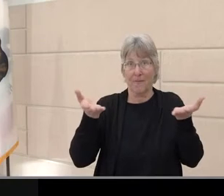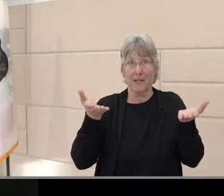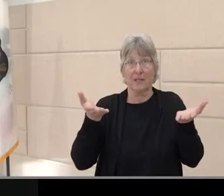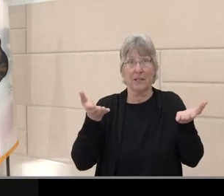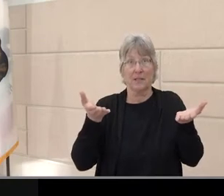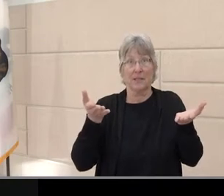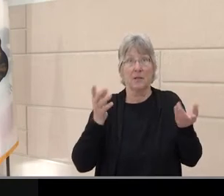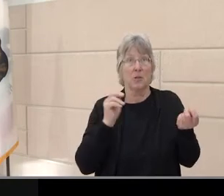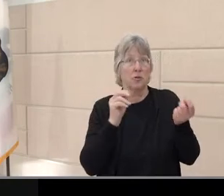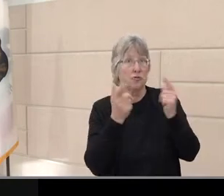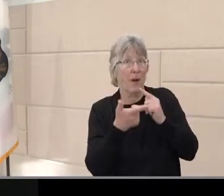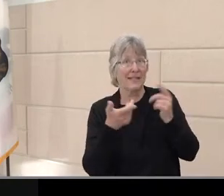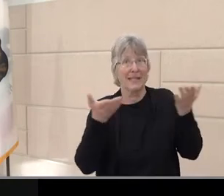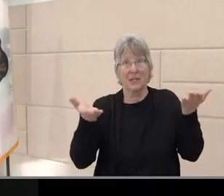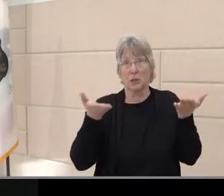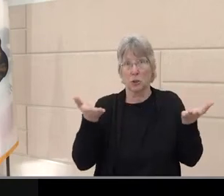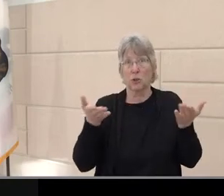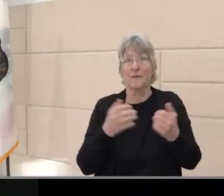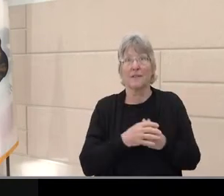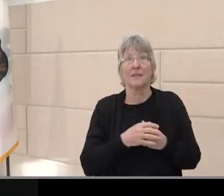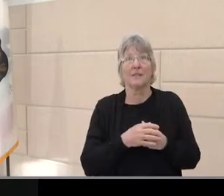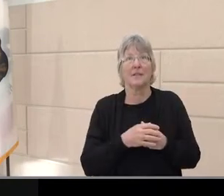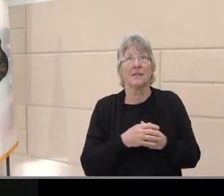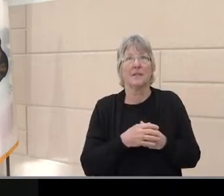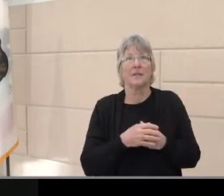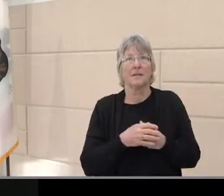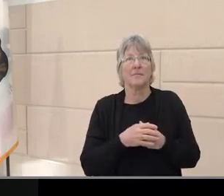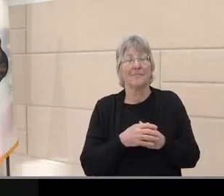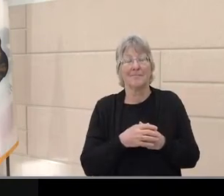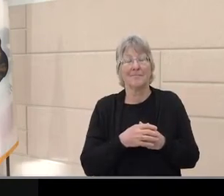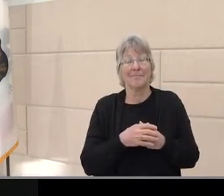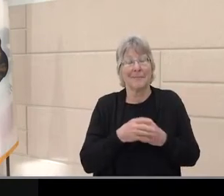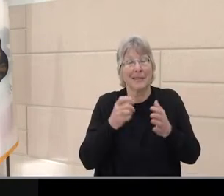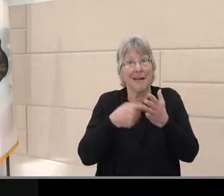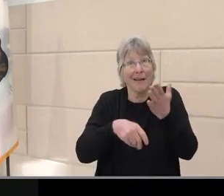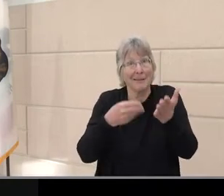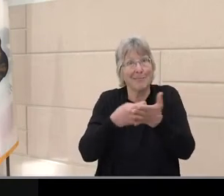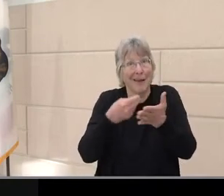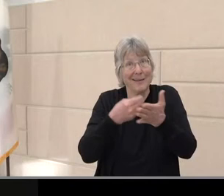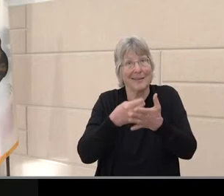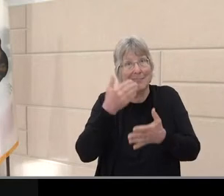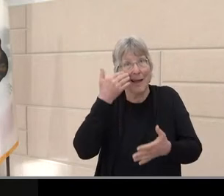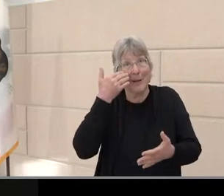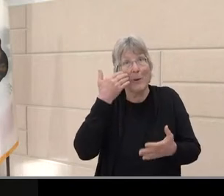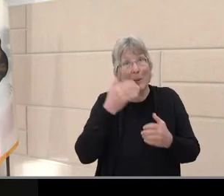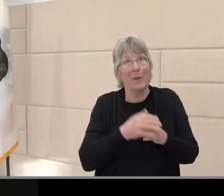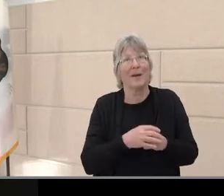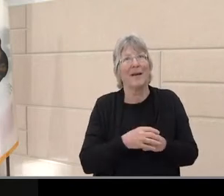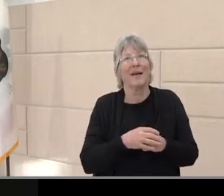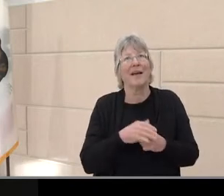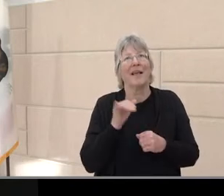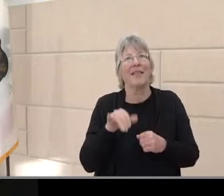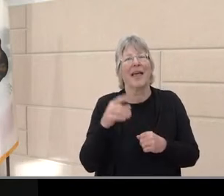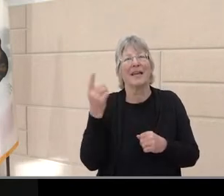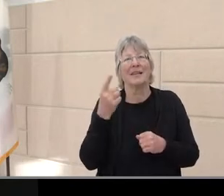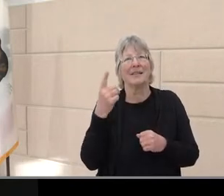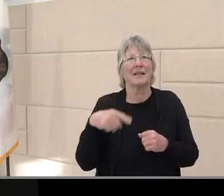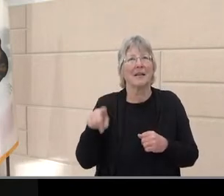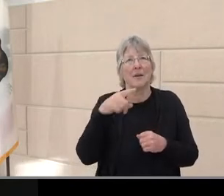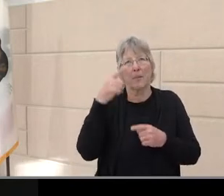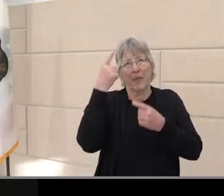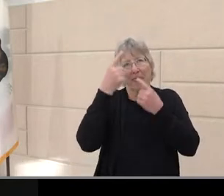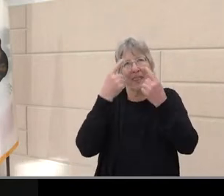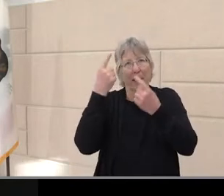ក្នុងការផ្ដល់ជំនួយបកប្រែគឺវាត្រូវចំណាយថវិកាច្រើនហើយ